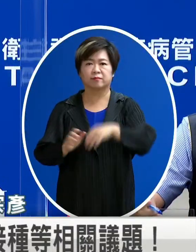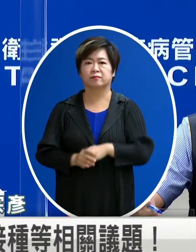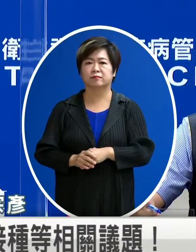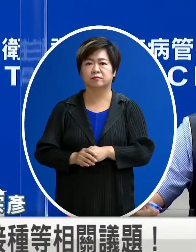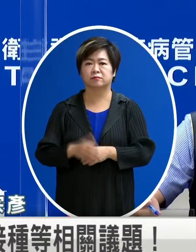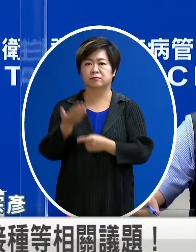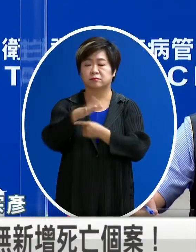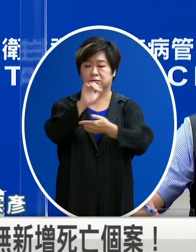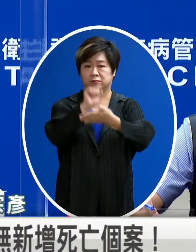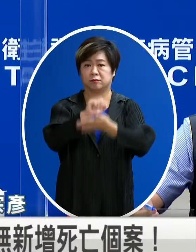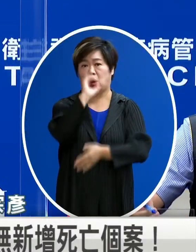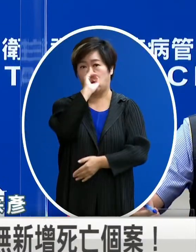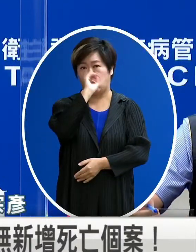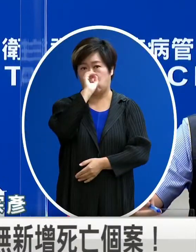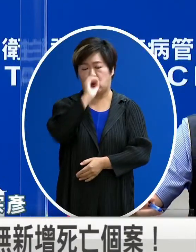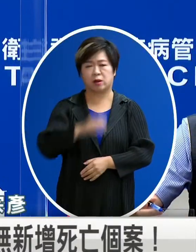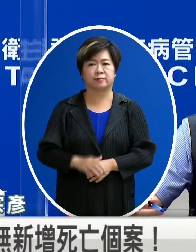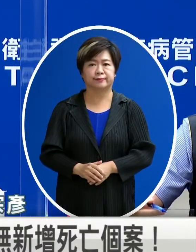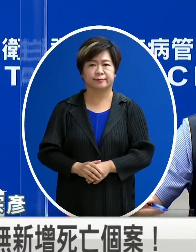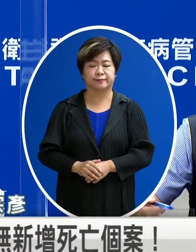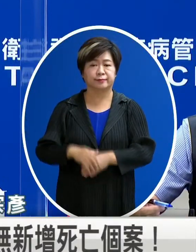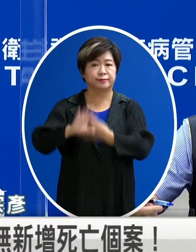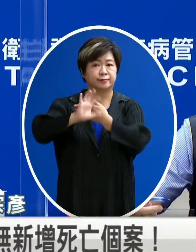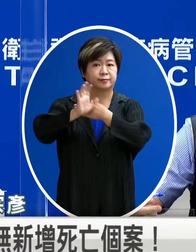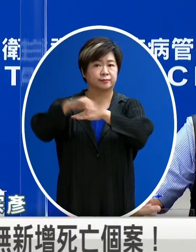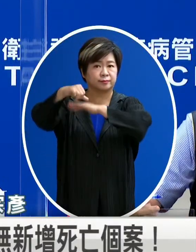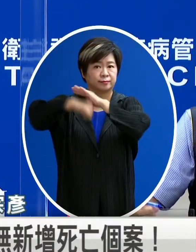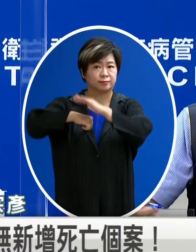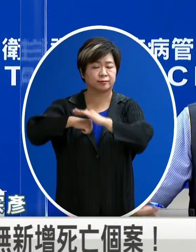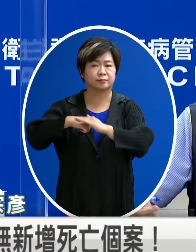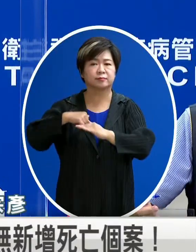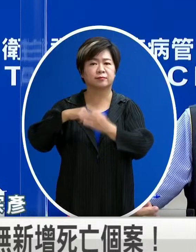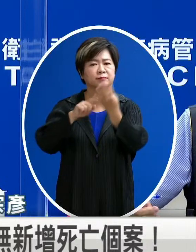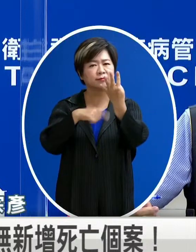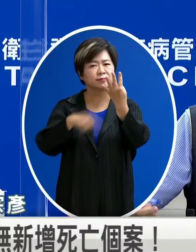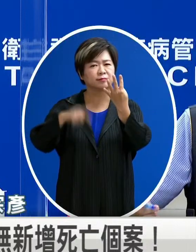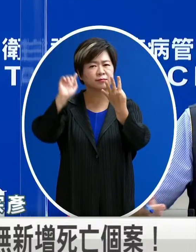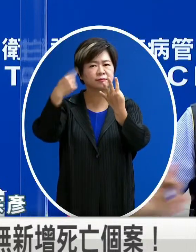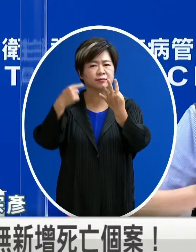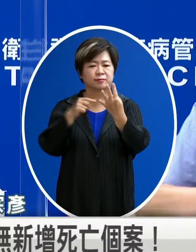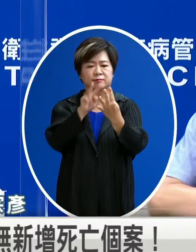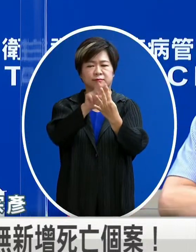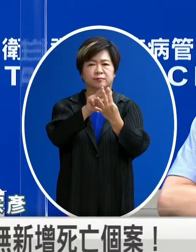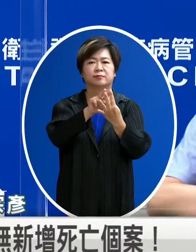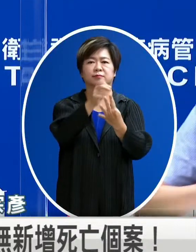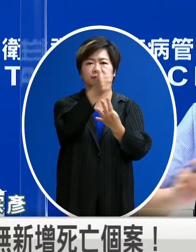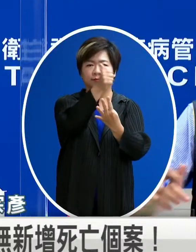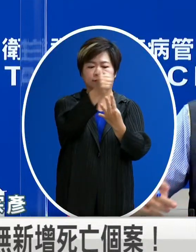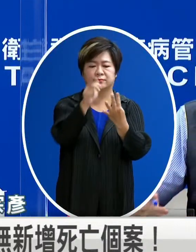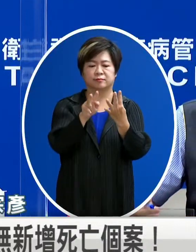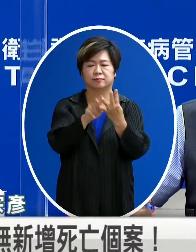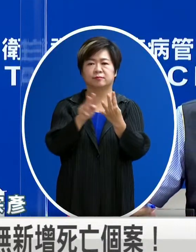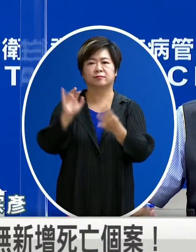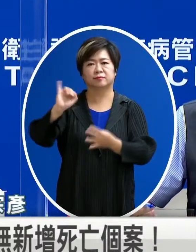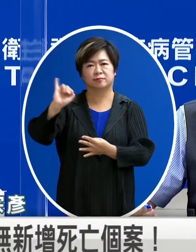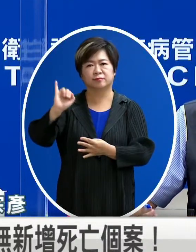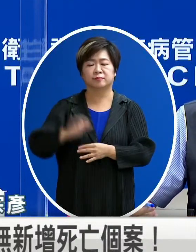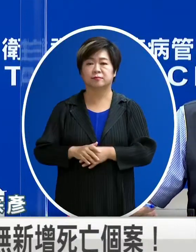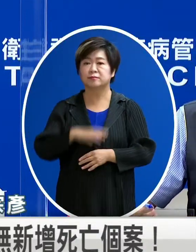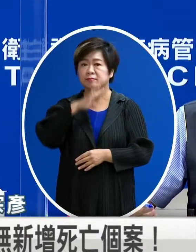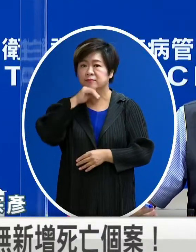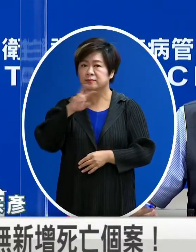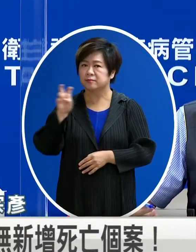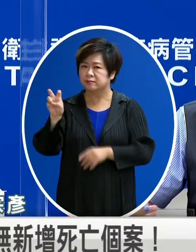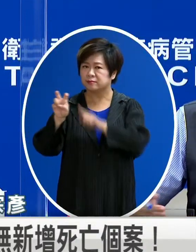没有死亡的个案。那今天境外移入的4位是2位男性，2位女性，那年龄是介